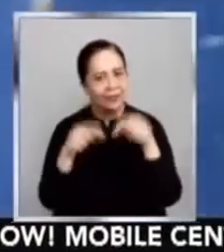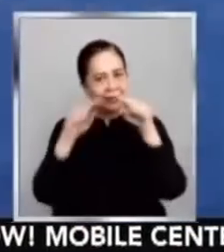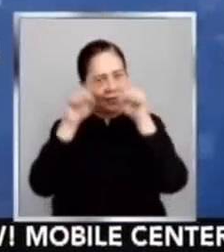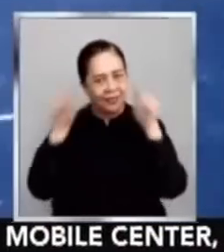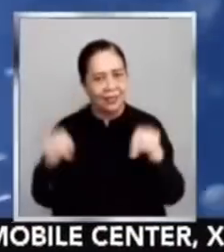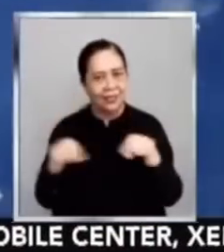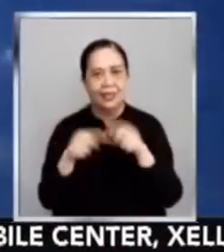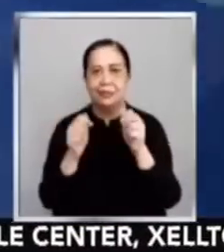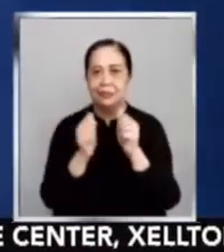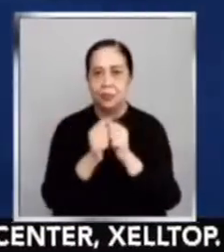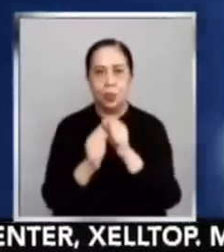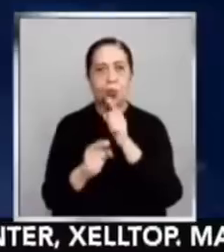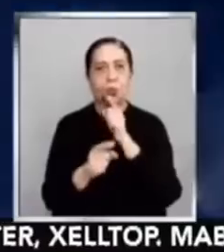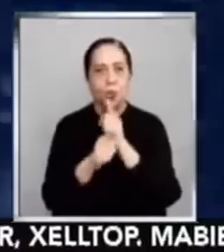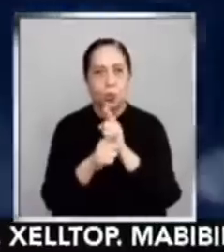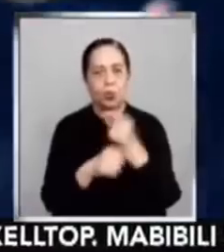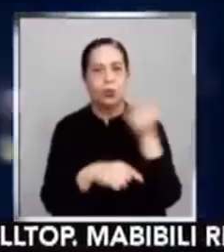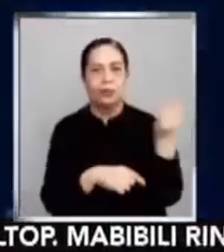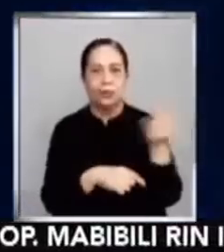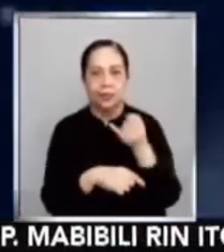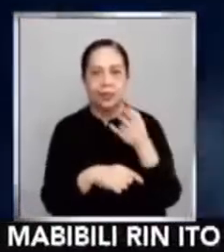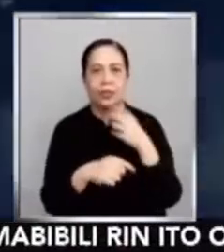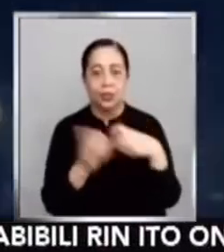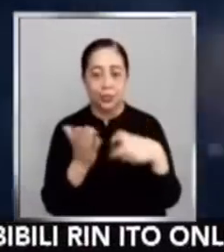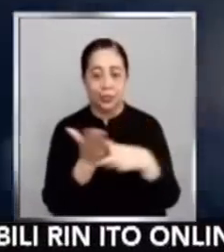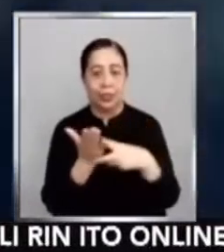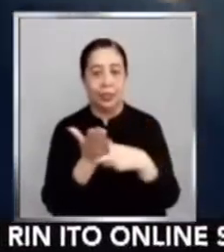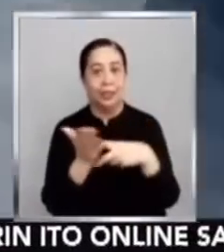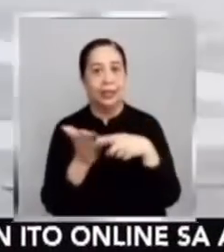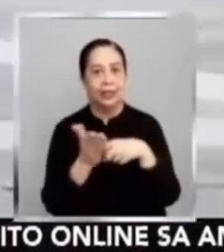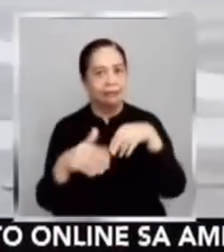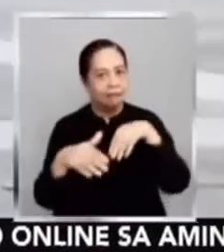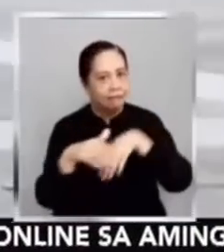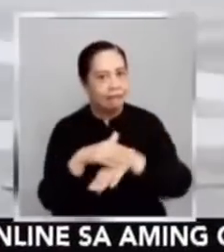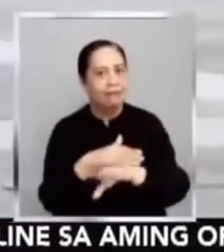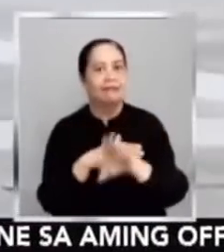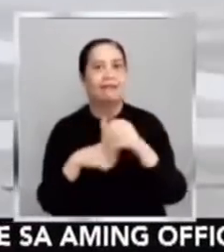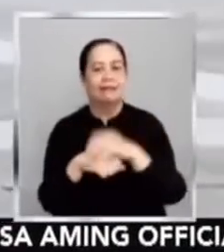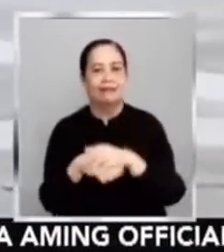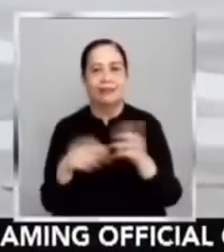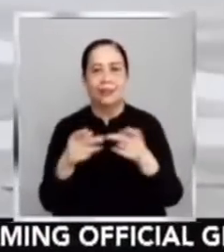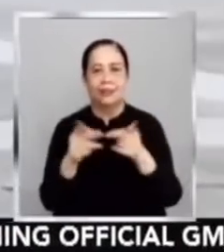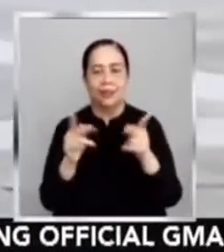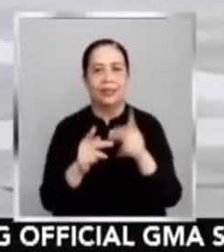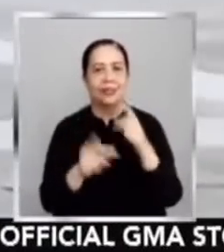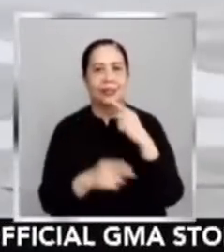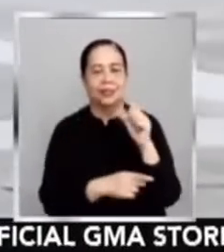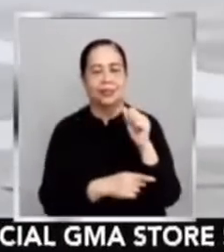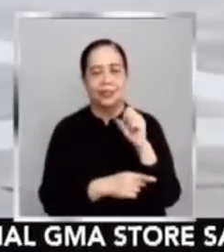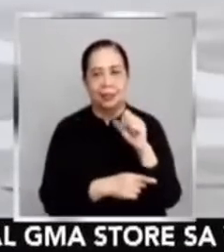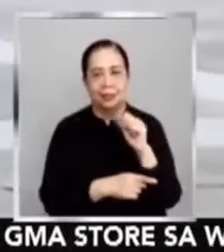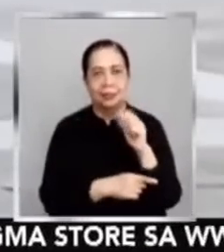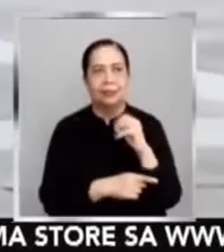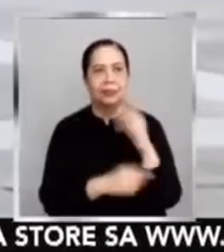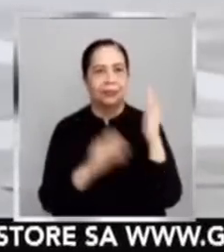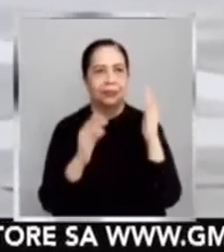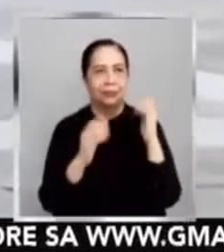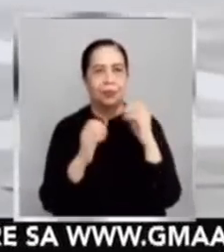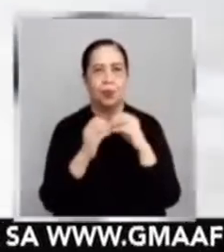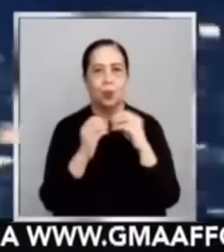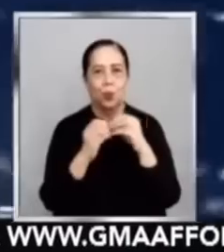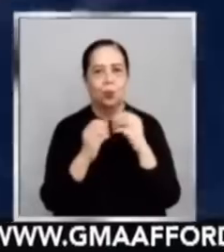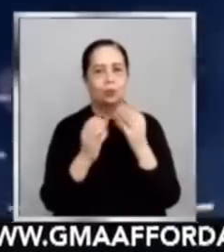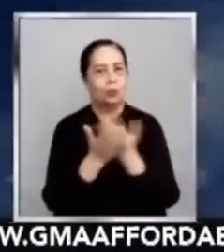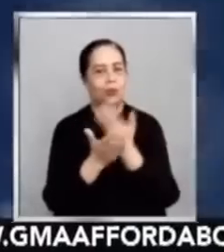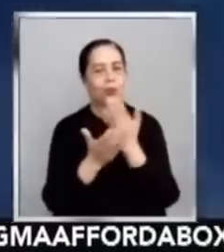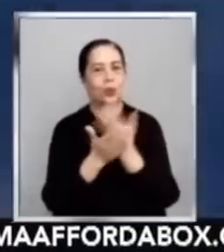ang aktwal na imbitasyon at ang kanyang ticket para makapasok doon. At sabi nga ni Sam, umaasa siya sa mas makabagong